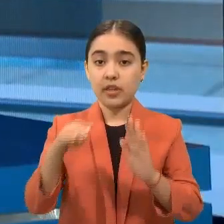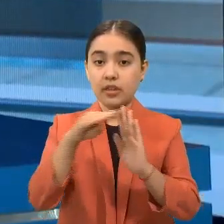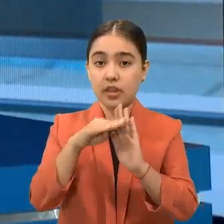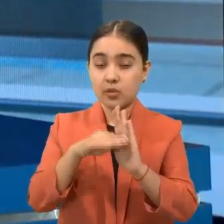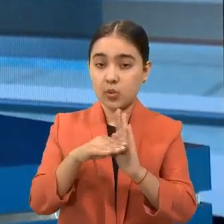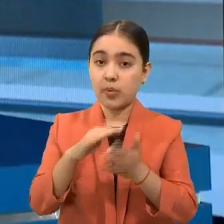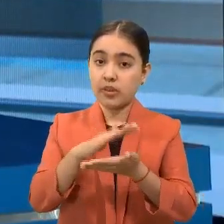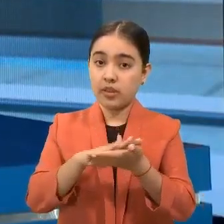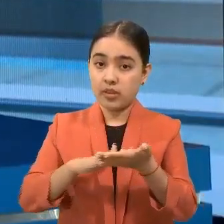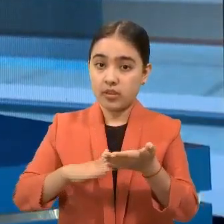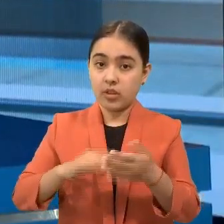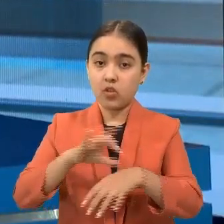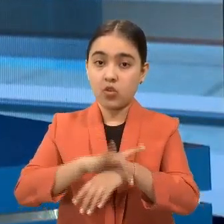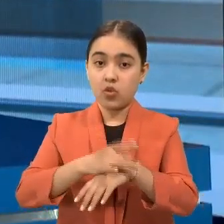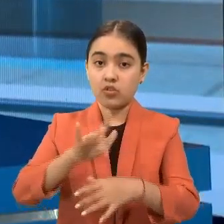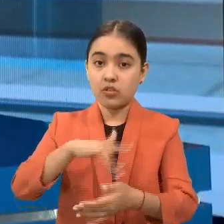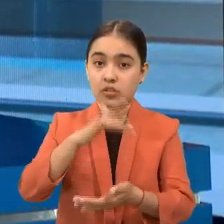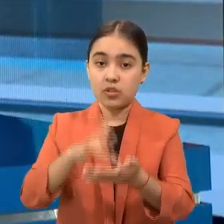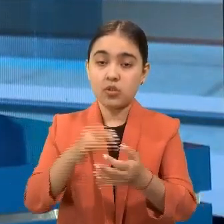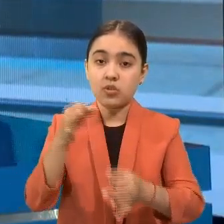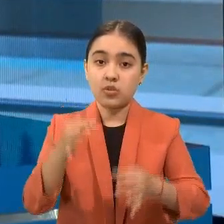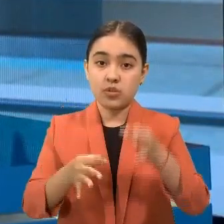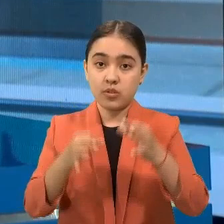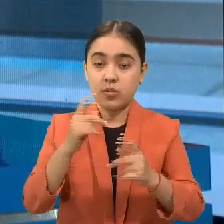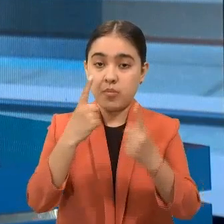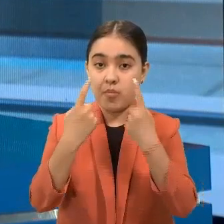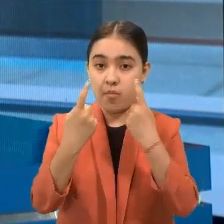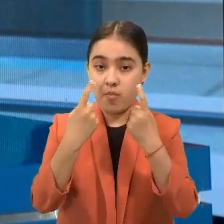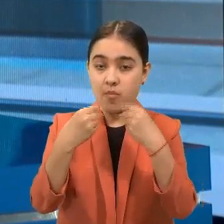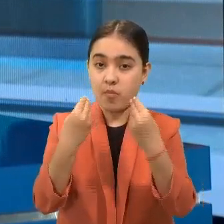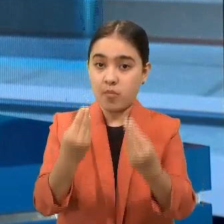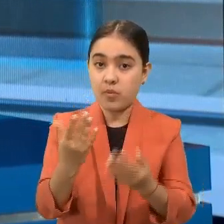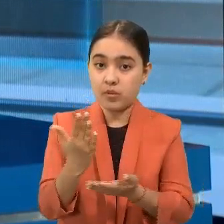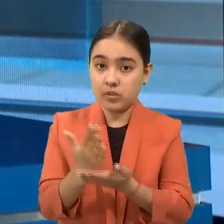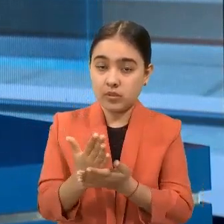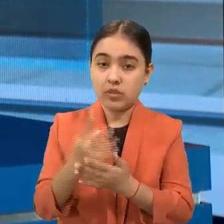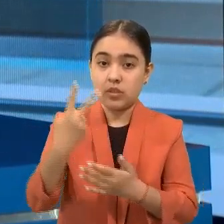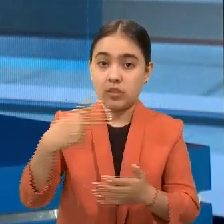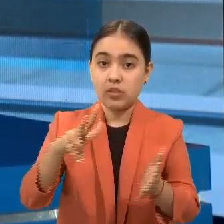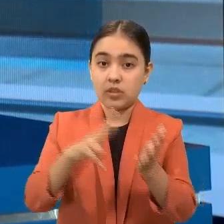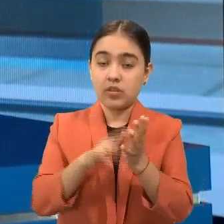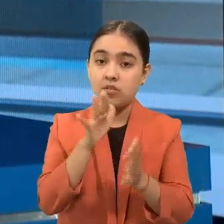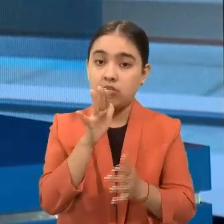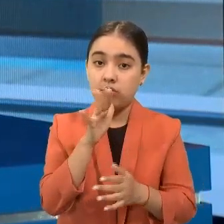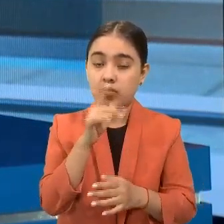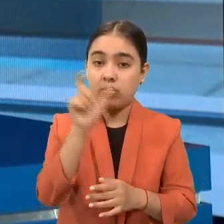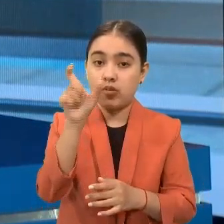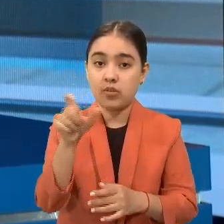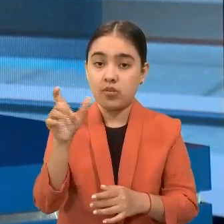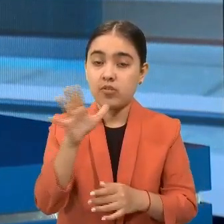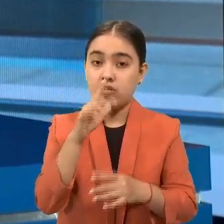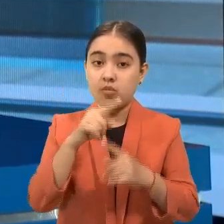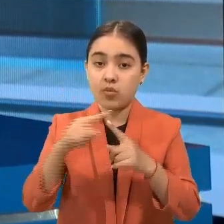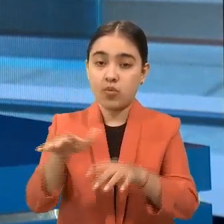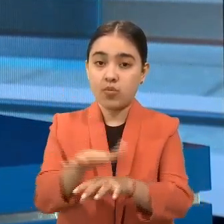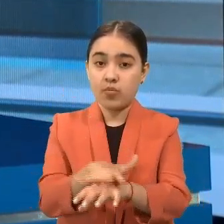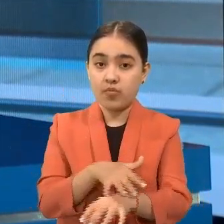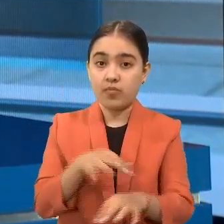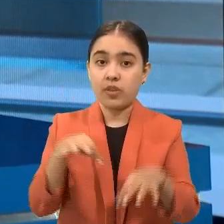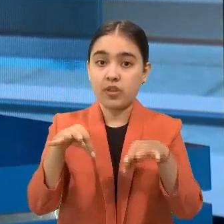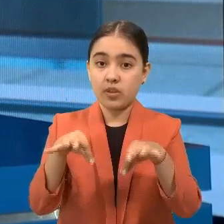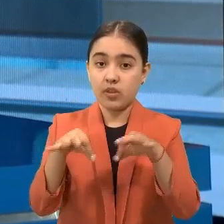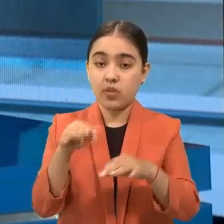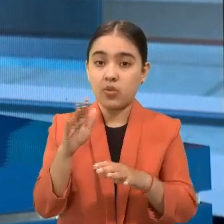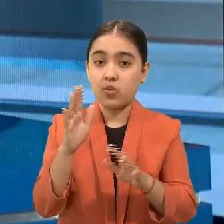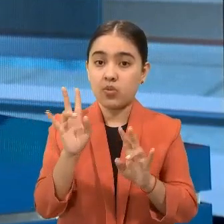Dasturimiz davom etadi. Toshkent shahar sudi matbuot xizmati ma'lum qilishicha, 28 yoshli fuqaro uzoq vaqtdan beri